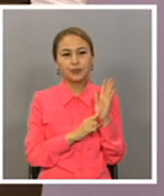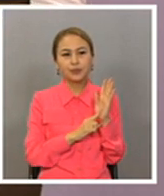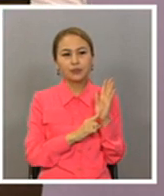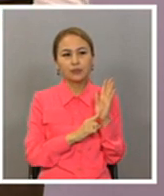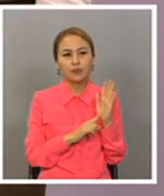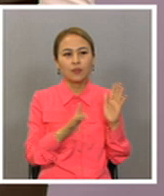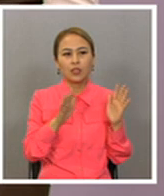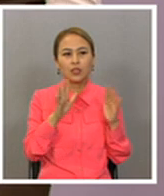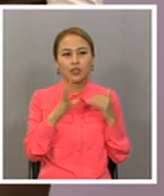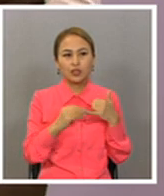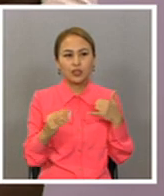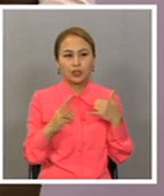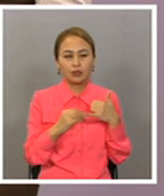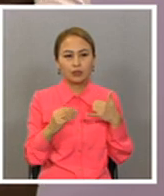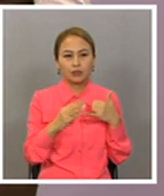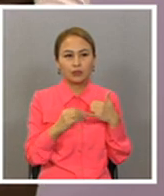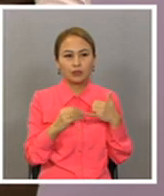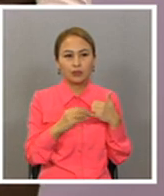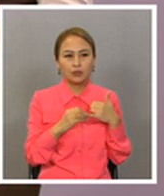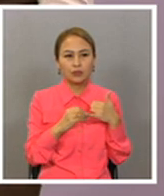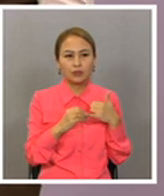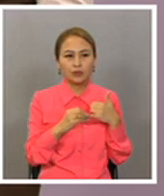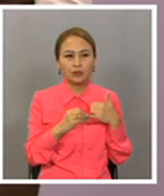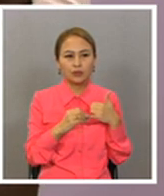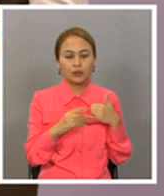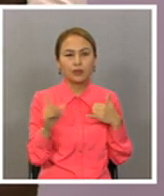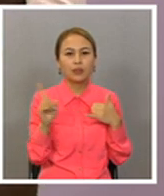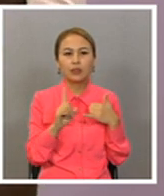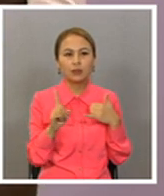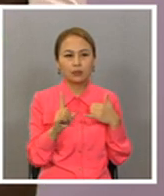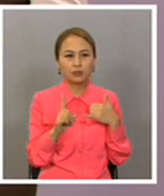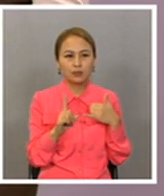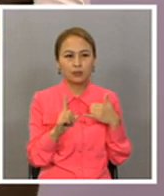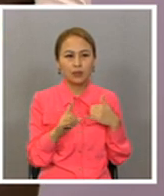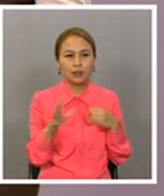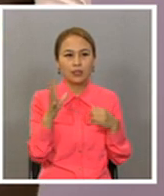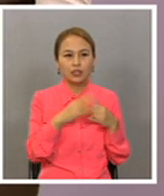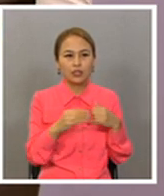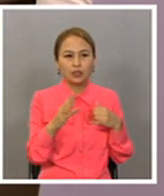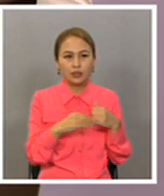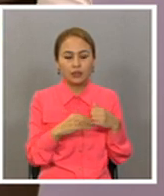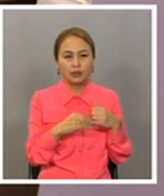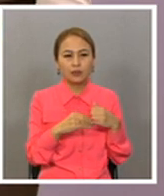Jer sırağı ne? Jerden